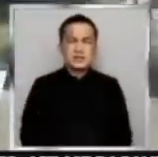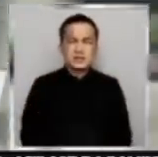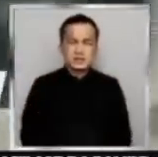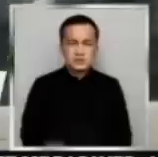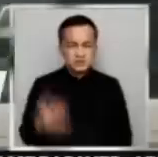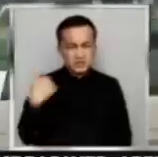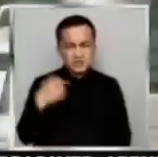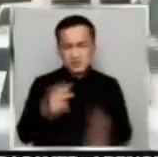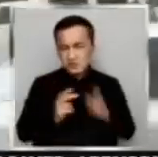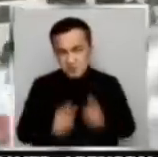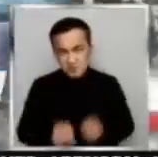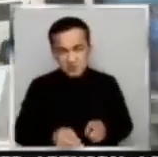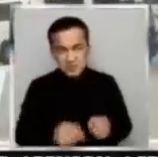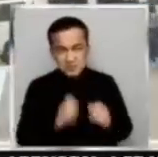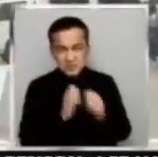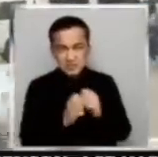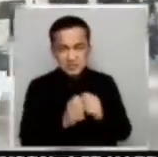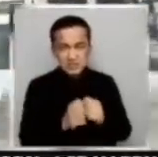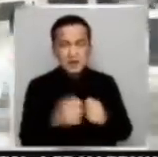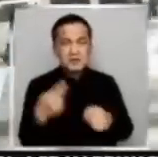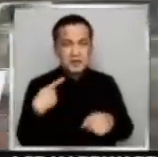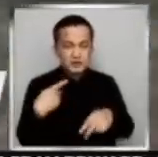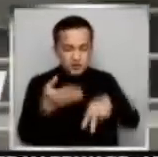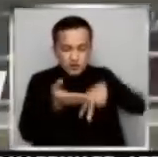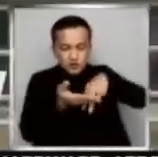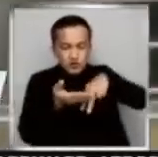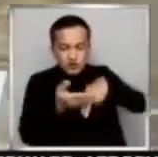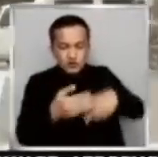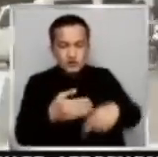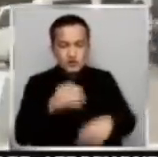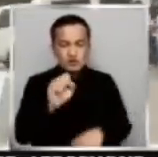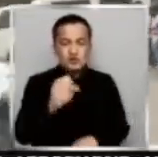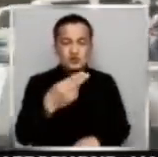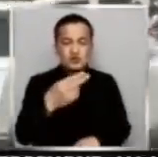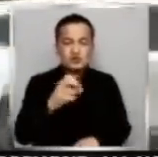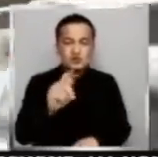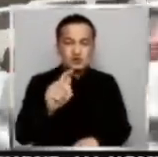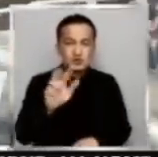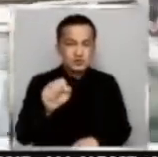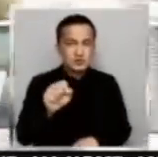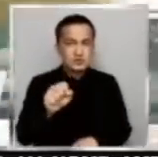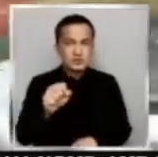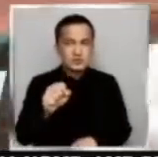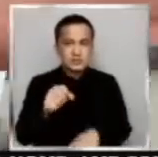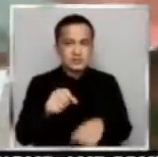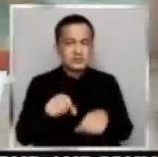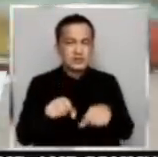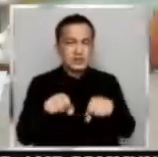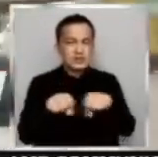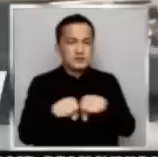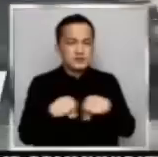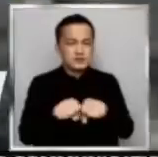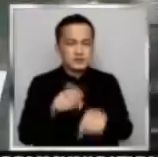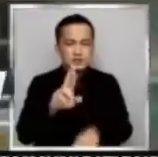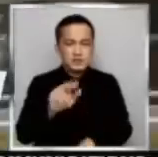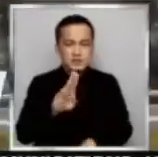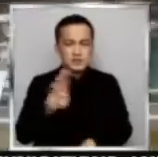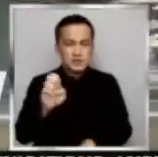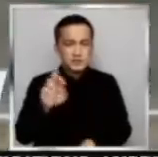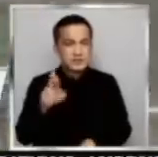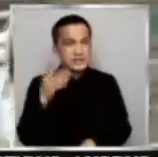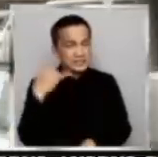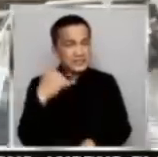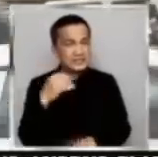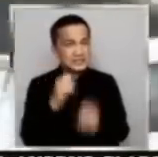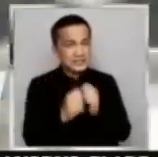EDSA kami may short eh. Ano yun? Yung naka-short lang tapos naka-rubber. Dati yung sa EDSA,